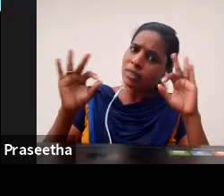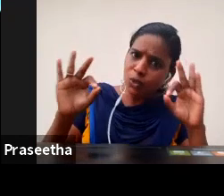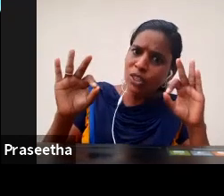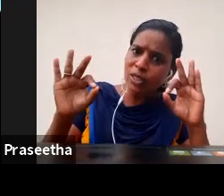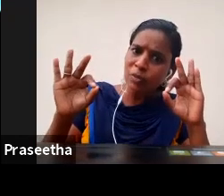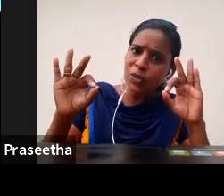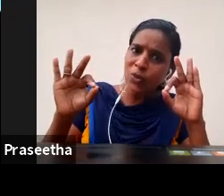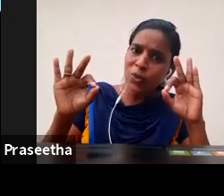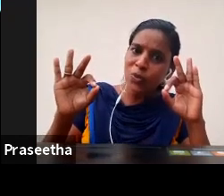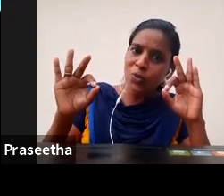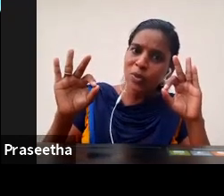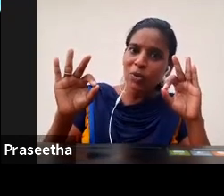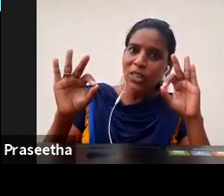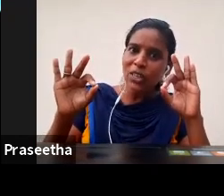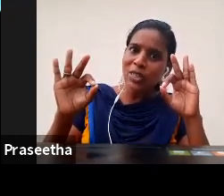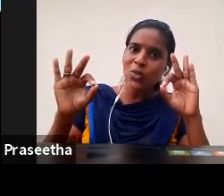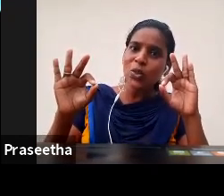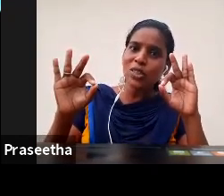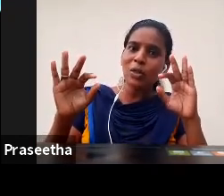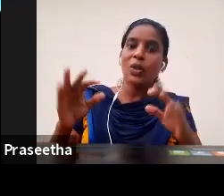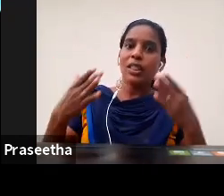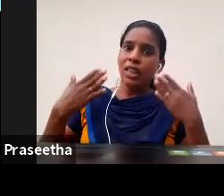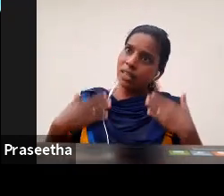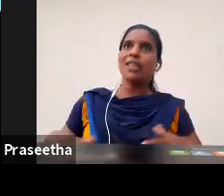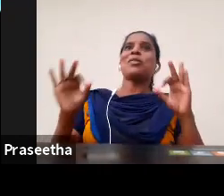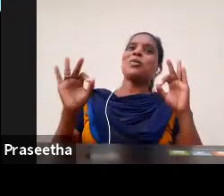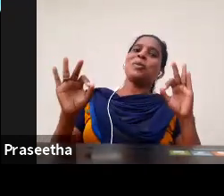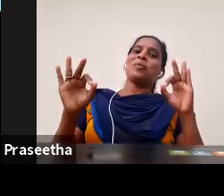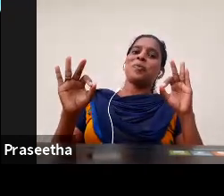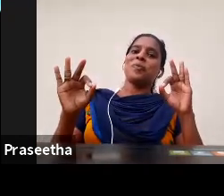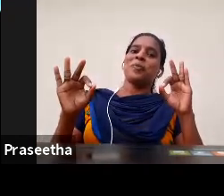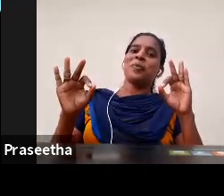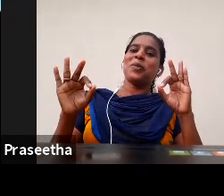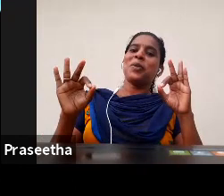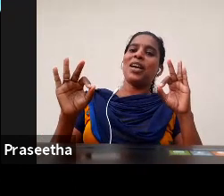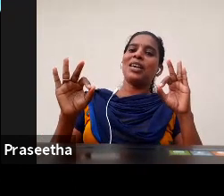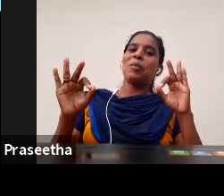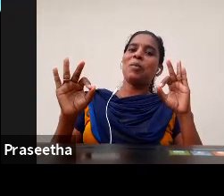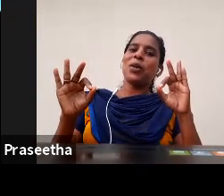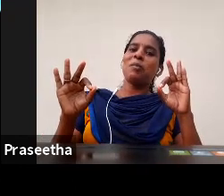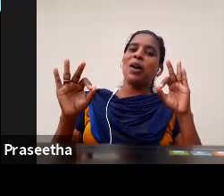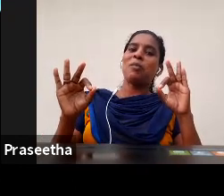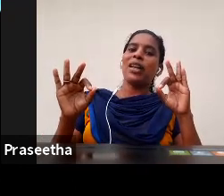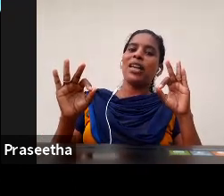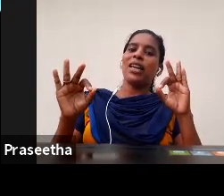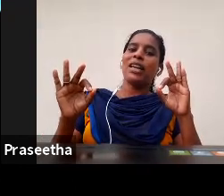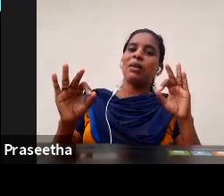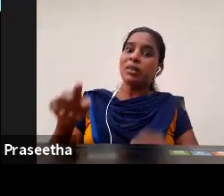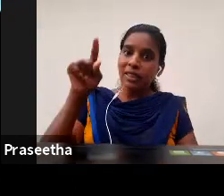മാറി, ചോദ്യചിഹ്നം വന്നു, നമ്മുടെ ഫേസിൽ ചോദ്യചിഹ്നം വന്നു, നേരത്തെ സുഖമാണ് ആ മുഖത്തെ ഭാവം